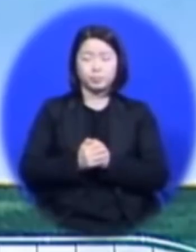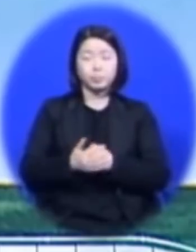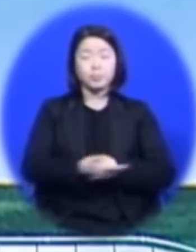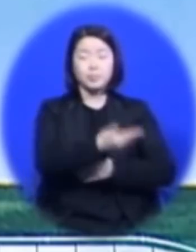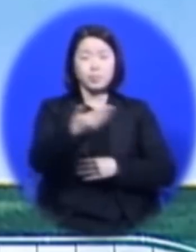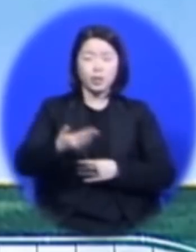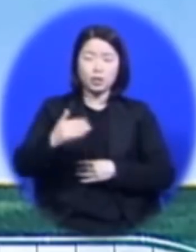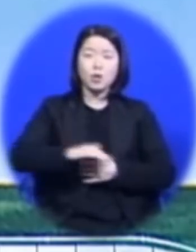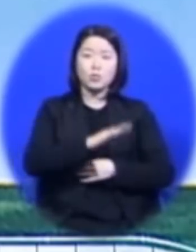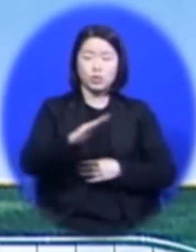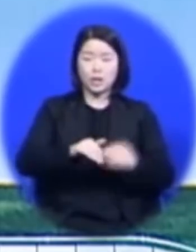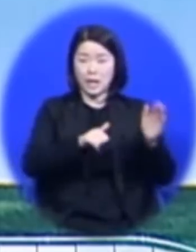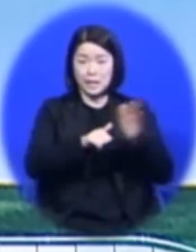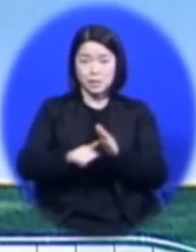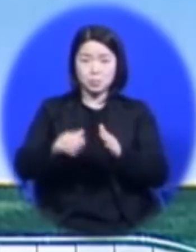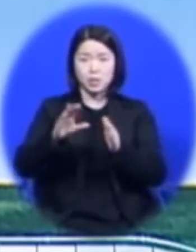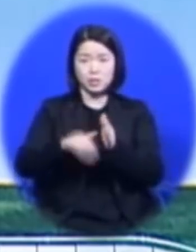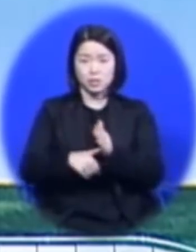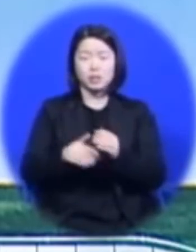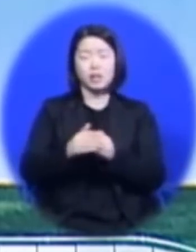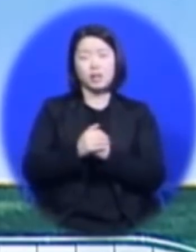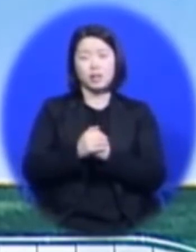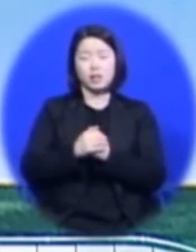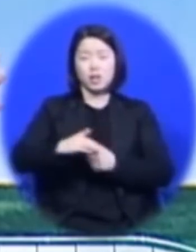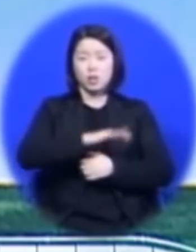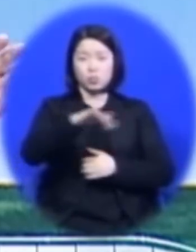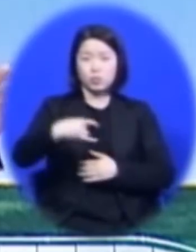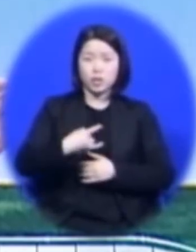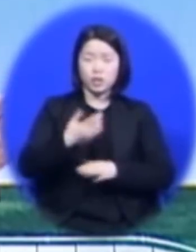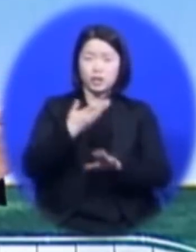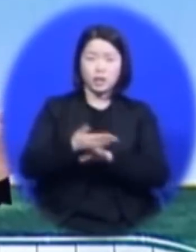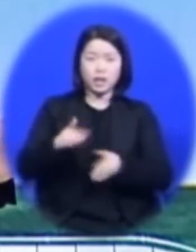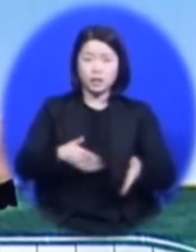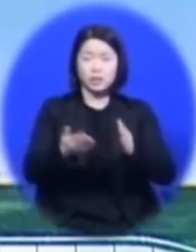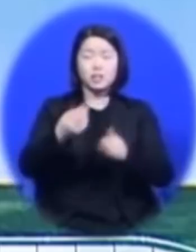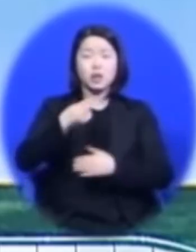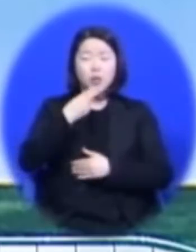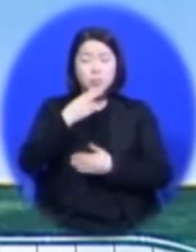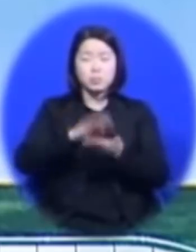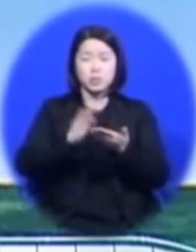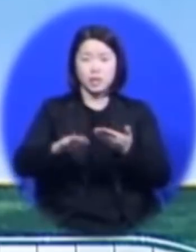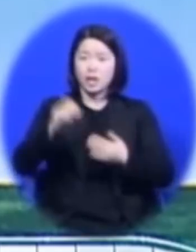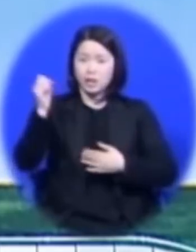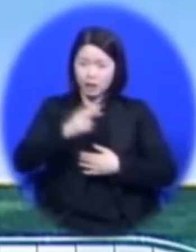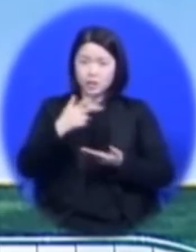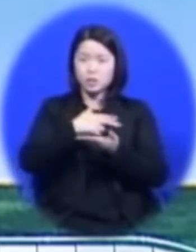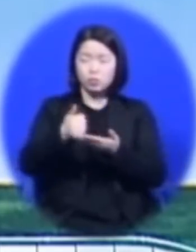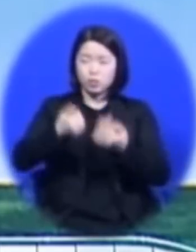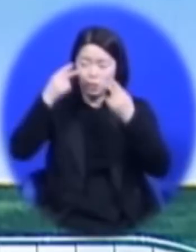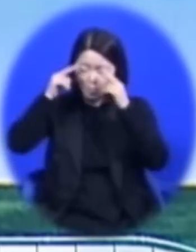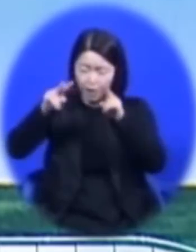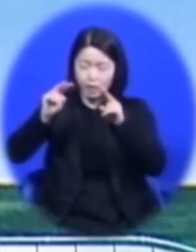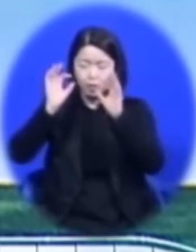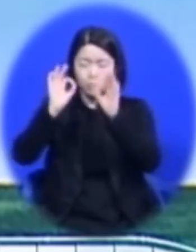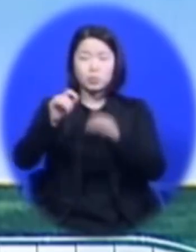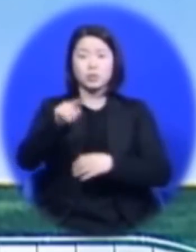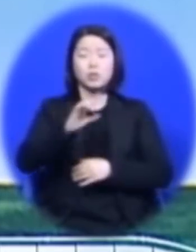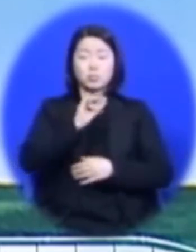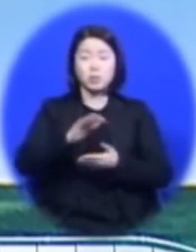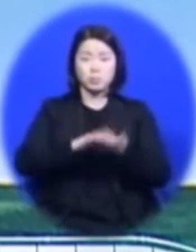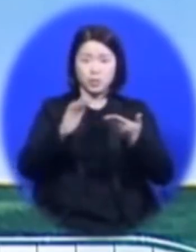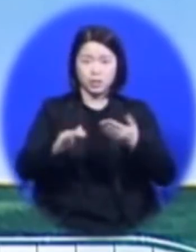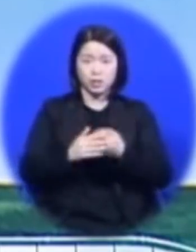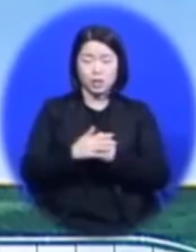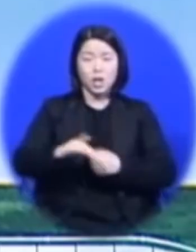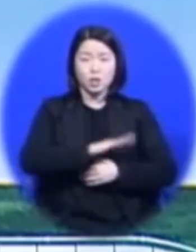여러분 우리가 실패했을 때 우리에겐 다른 길이 없어요 다시 주님을 바라볼 우리 주님은